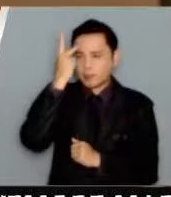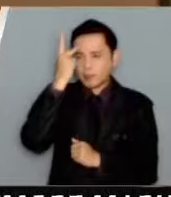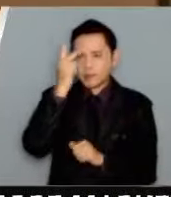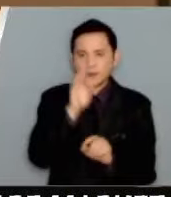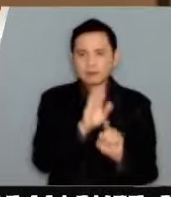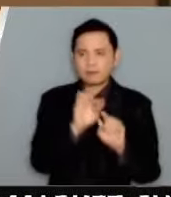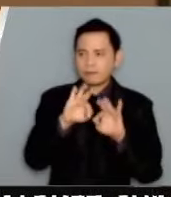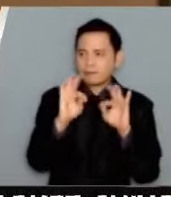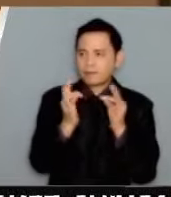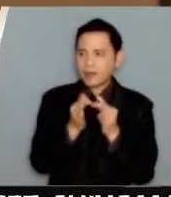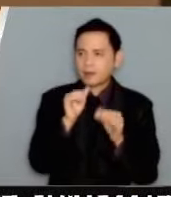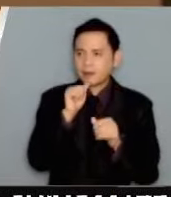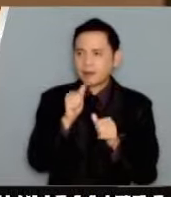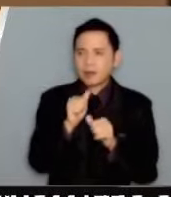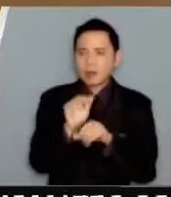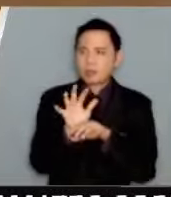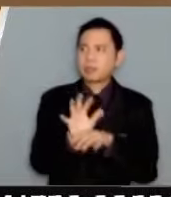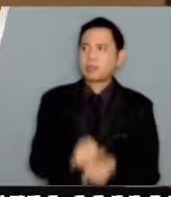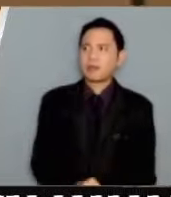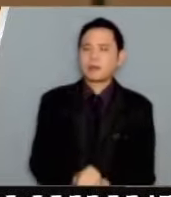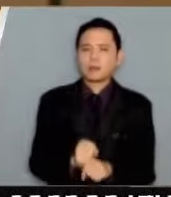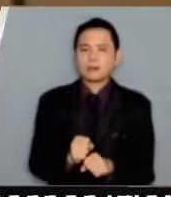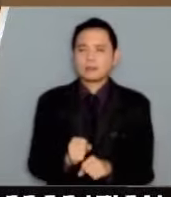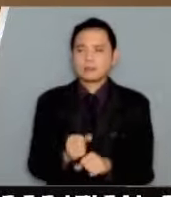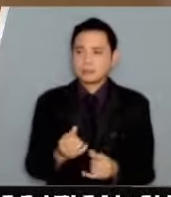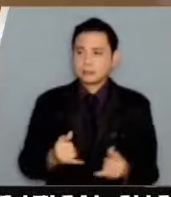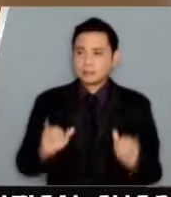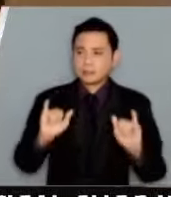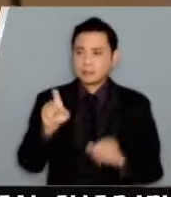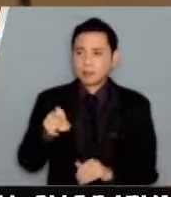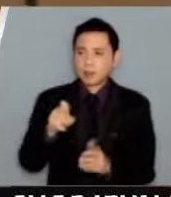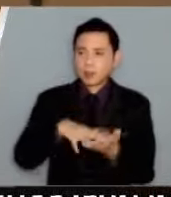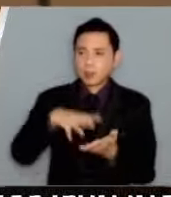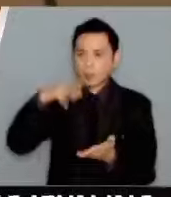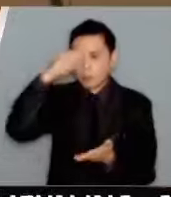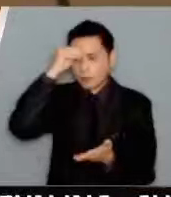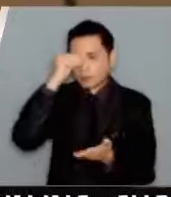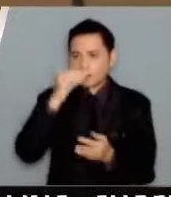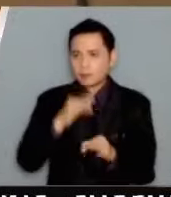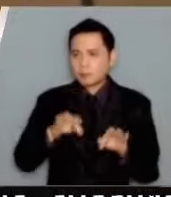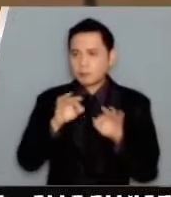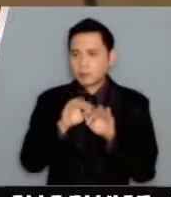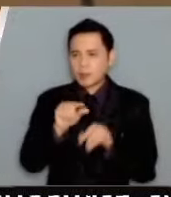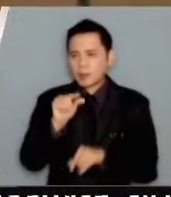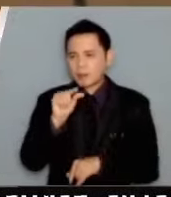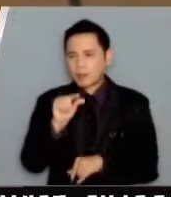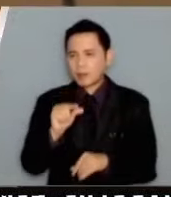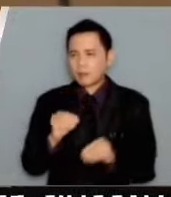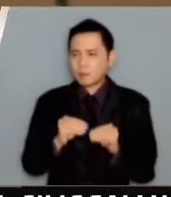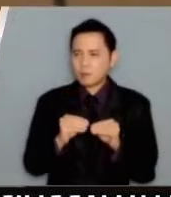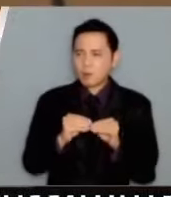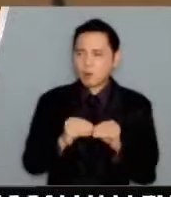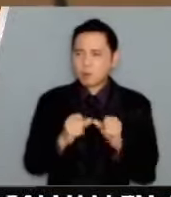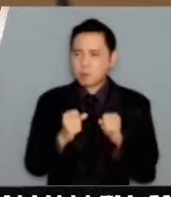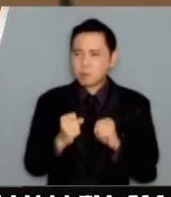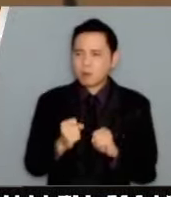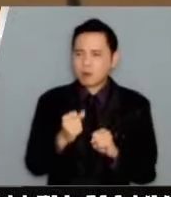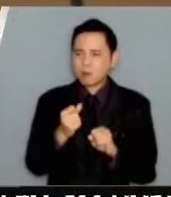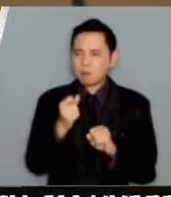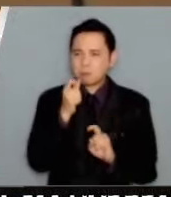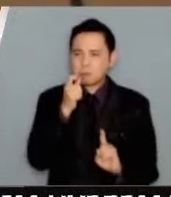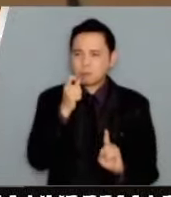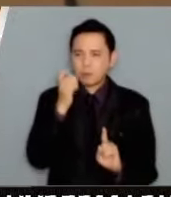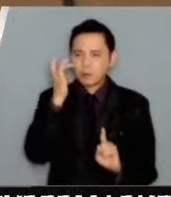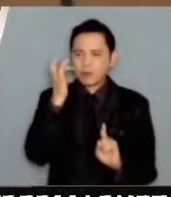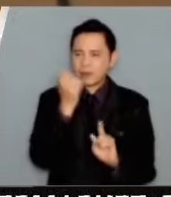siguro, she still has to learn na magpalampas ng konti ng mga ibang masasakit at maiinit at baanghang